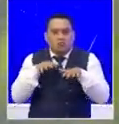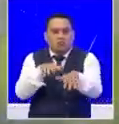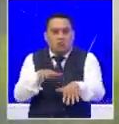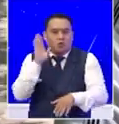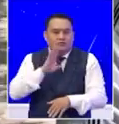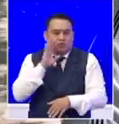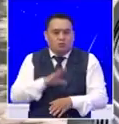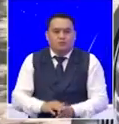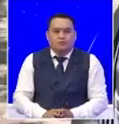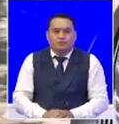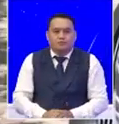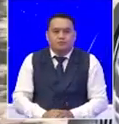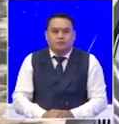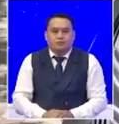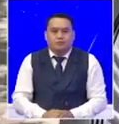бурлящую воду.